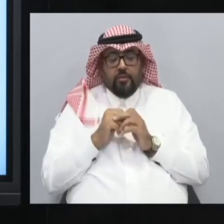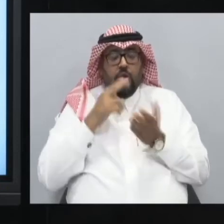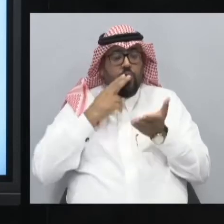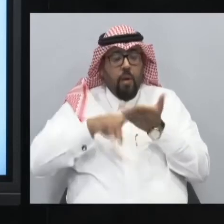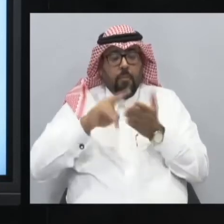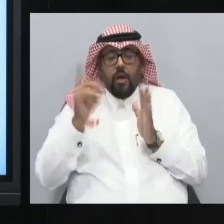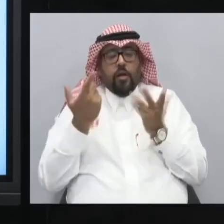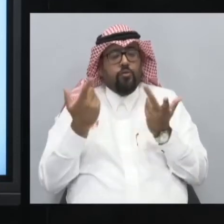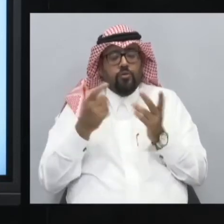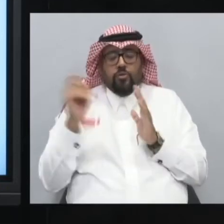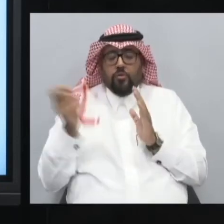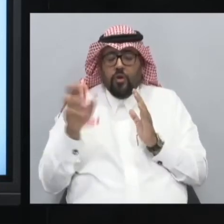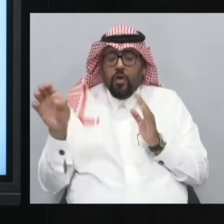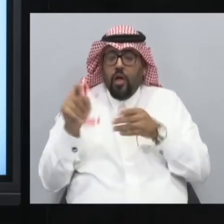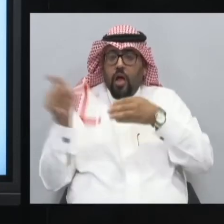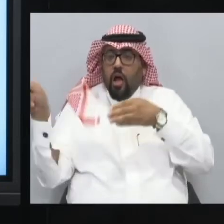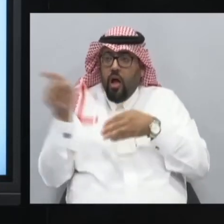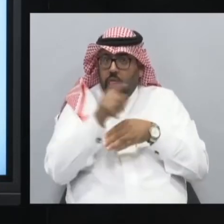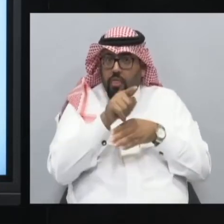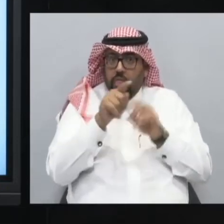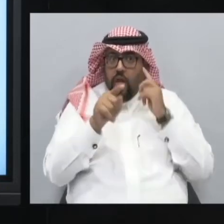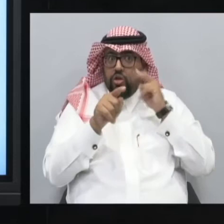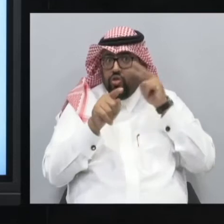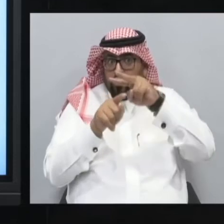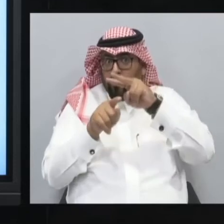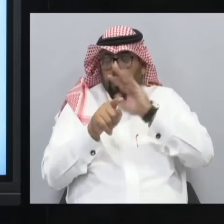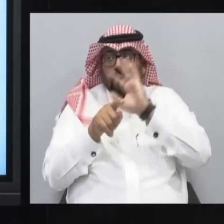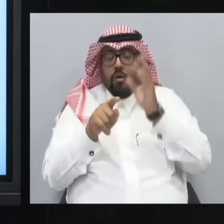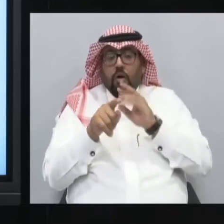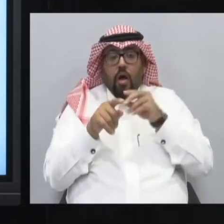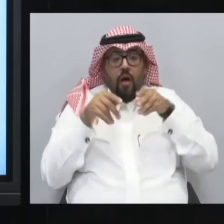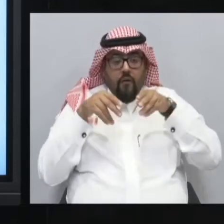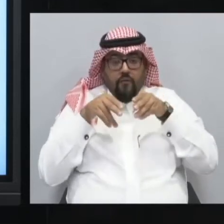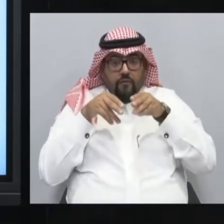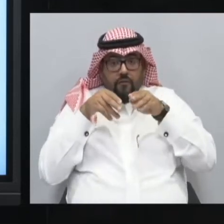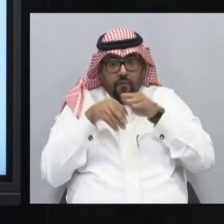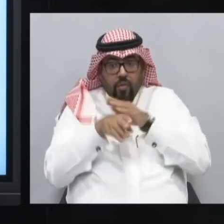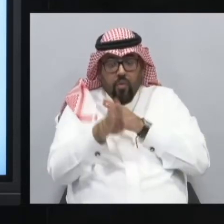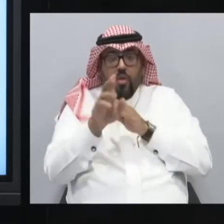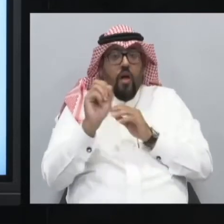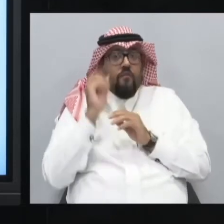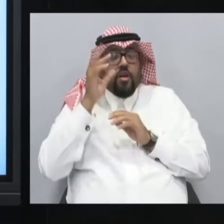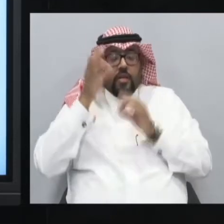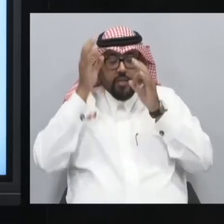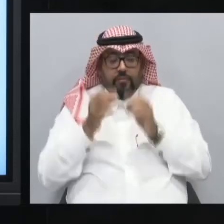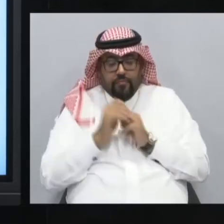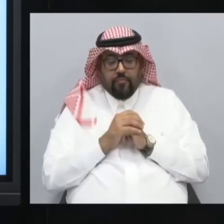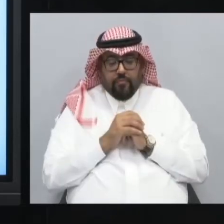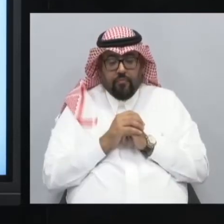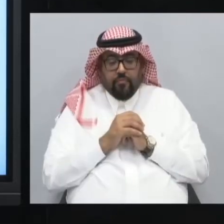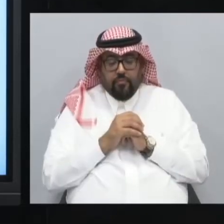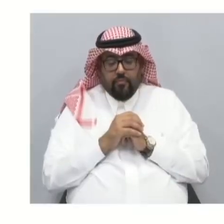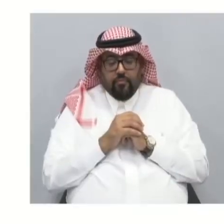عنها. إذن هنا وضع خط تحت الجملة المفتاحية هي التي تقود إلى الفكرة الرئيسة وهي تعبر عن الفكرة الرئيسة.